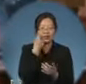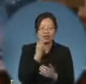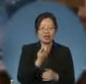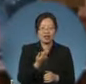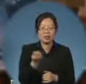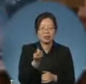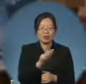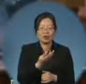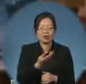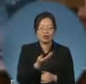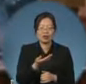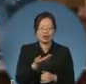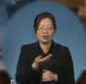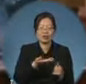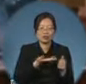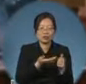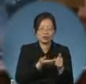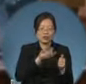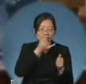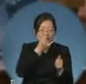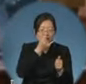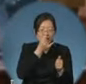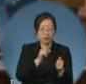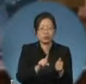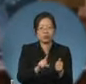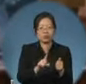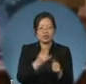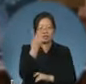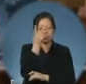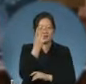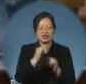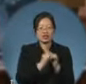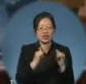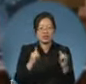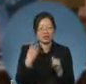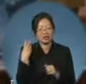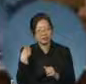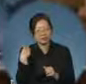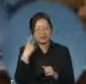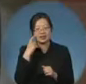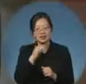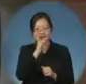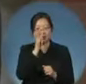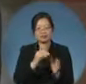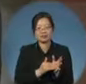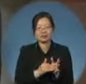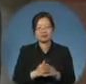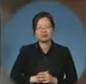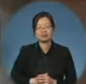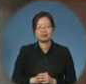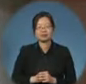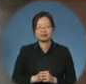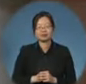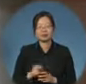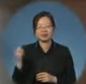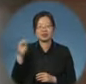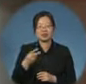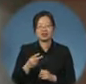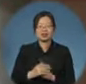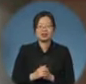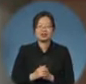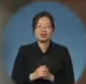십만원 이라도 이렇게 좀 해 주는거 뭐지 보면 기성세대의 의무 라고 생각하실 저는 호텔 생각해요 음 그래 그리고